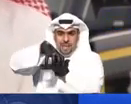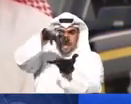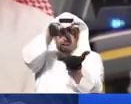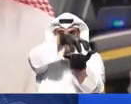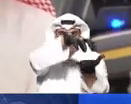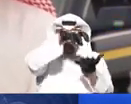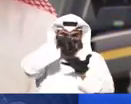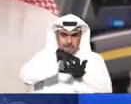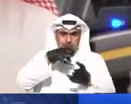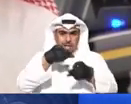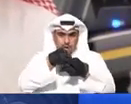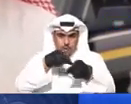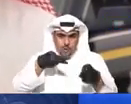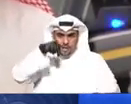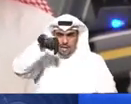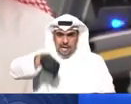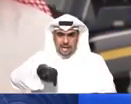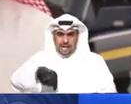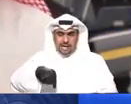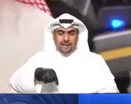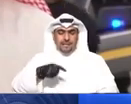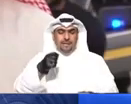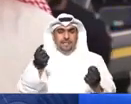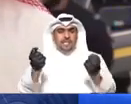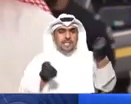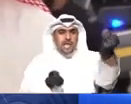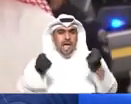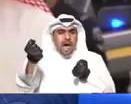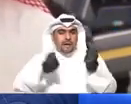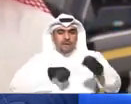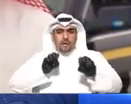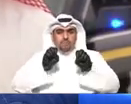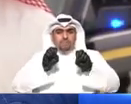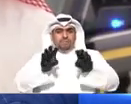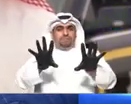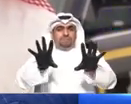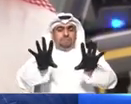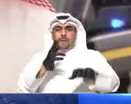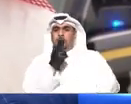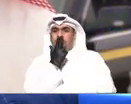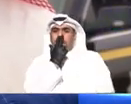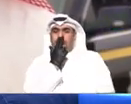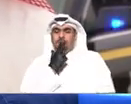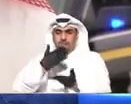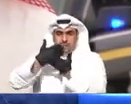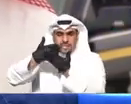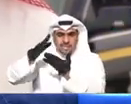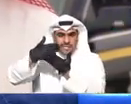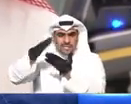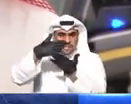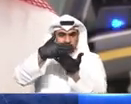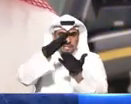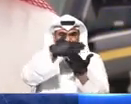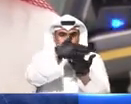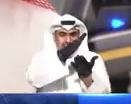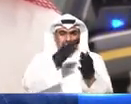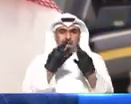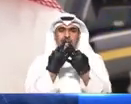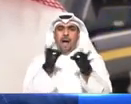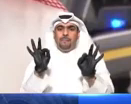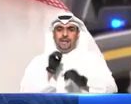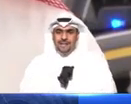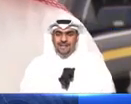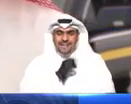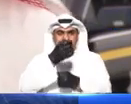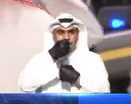المشاركة فعالة من قبل الجهات الأخرى، وزارة الداخلية، الدفاع المدني، دار العامة للإطفاء، بلدية الكويت في هذه العملية التي